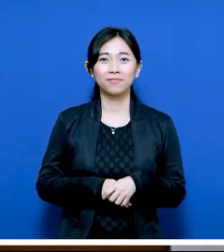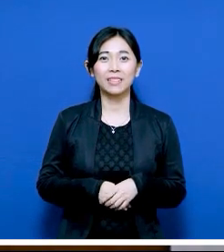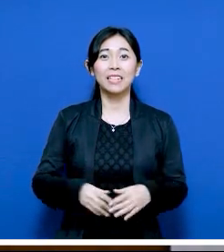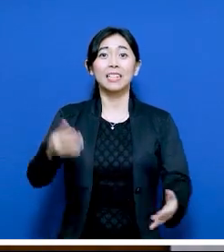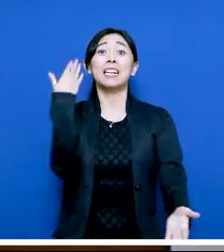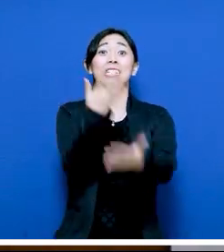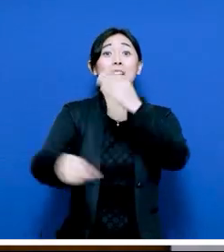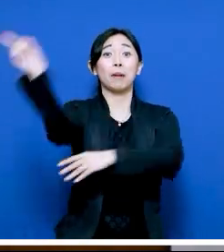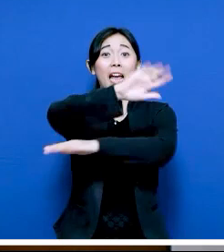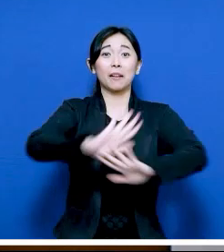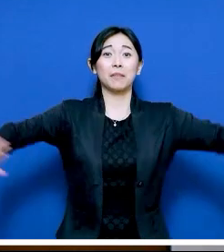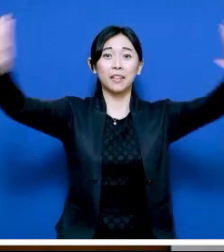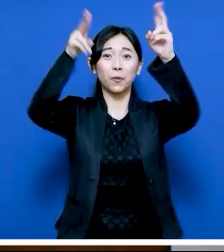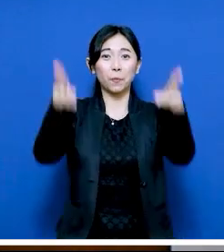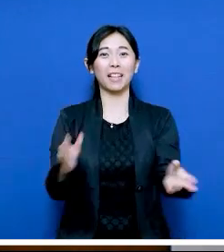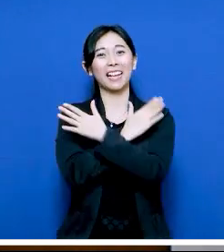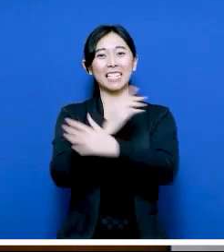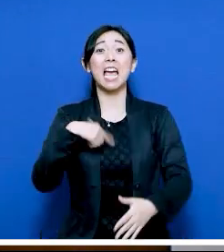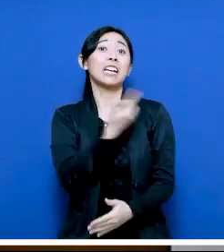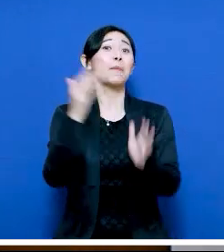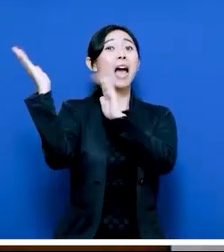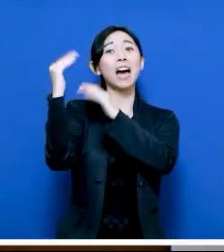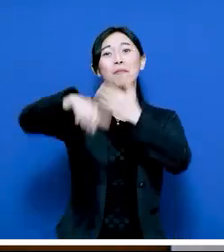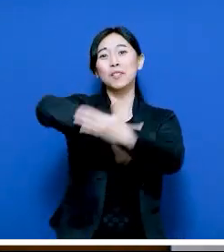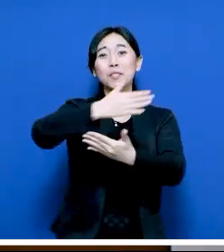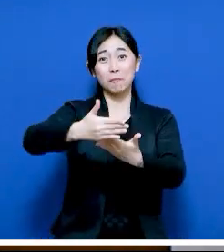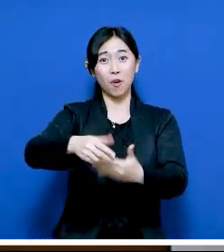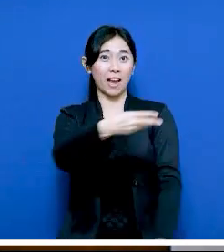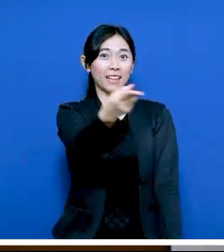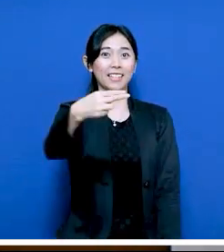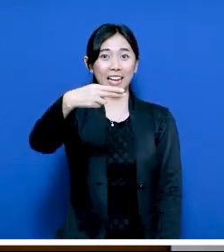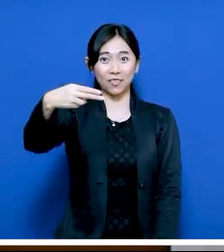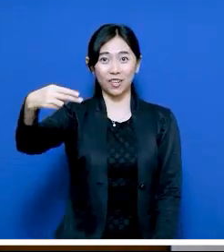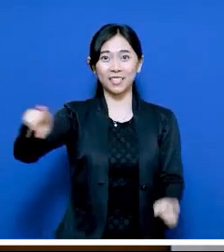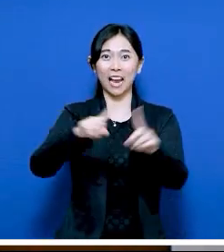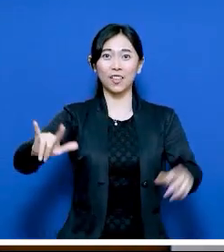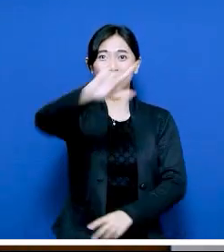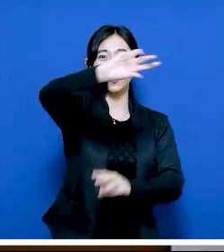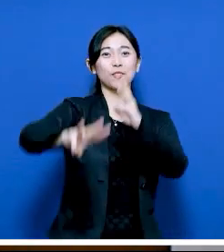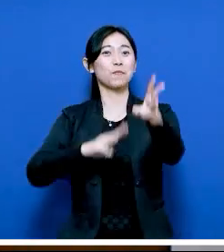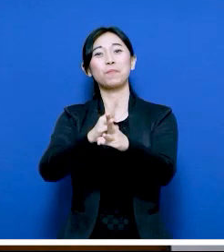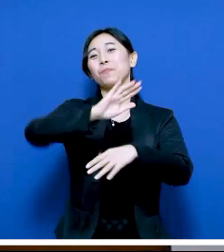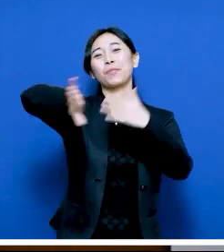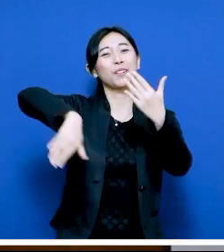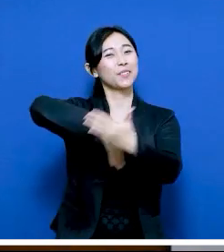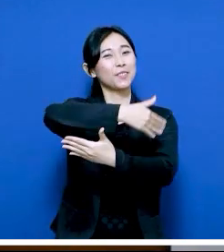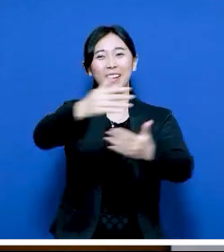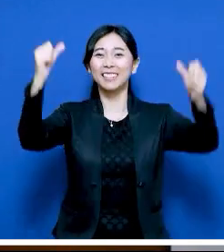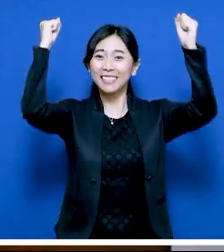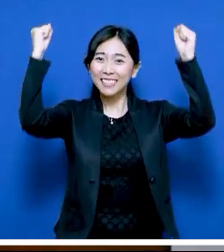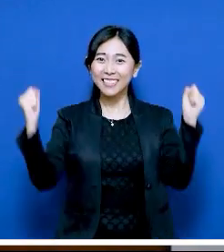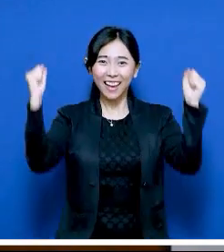Selamat hari Minggu umat yang terkasih. Kami berharap Anda semua baik yang ada di Indonesia maupun yang ada di luar Indonesia berada dalam